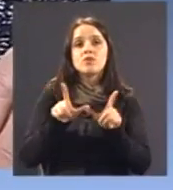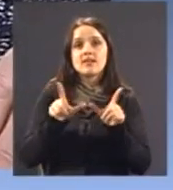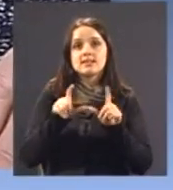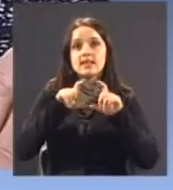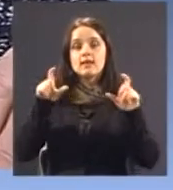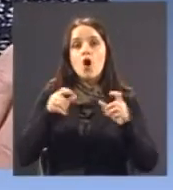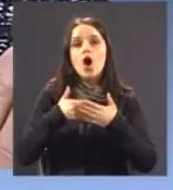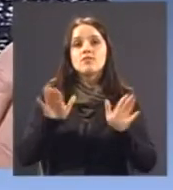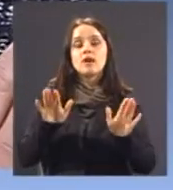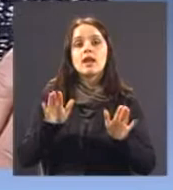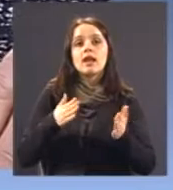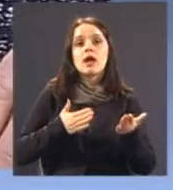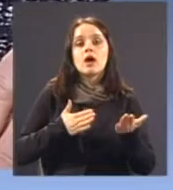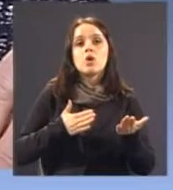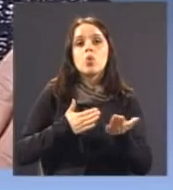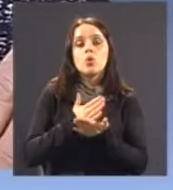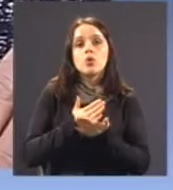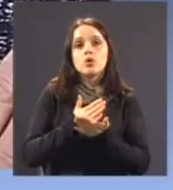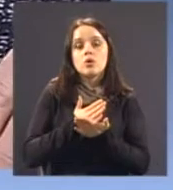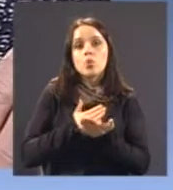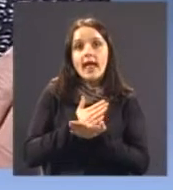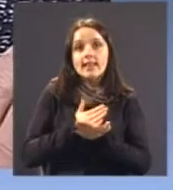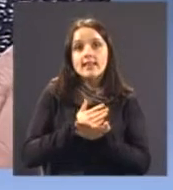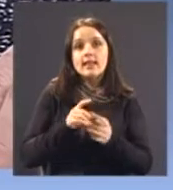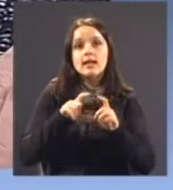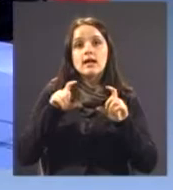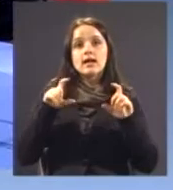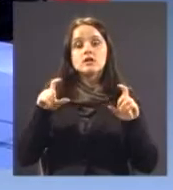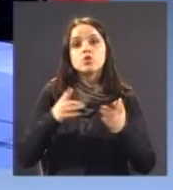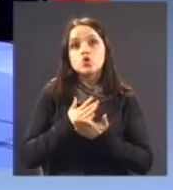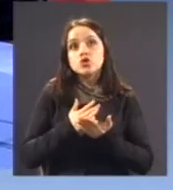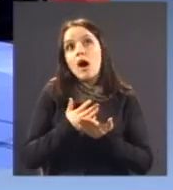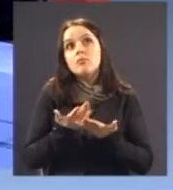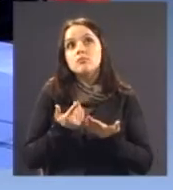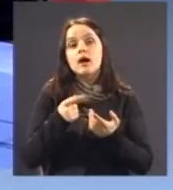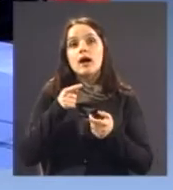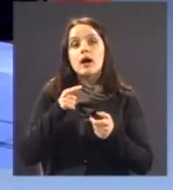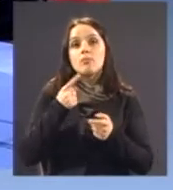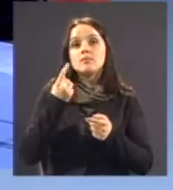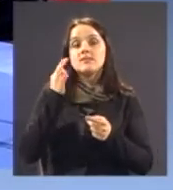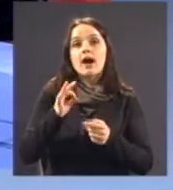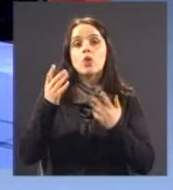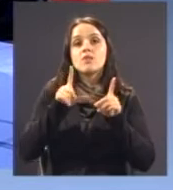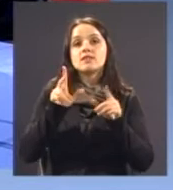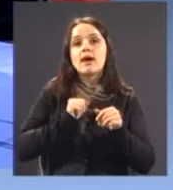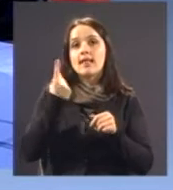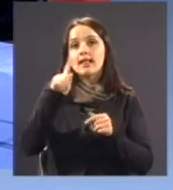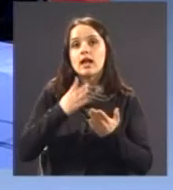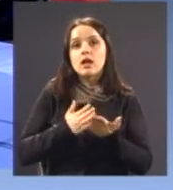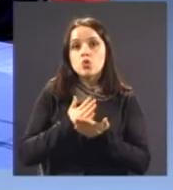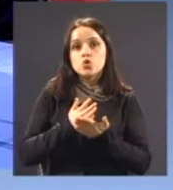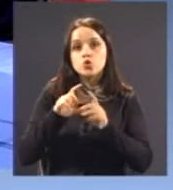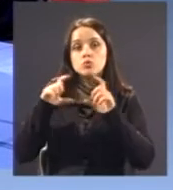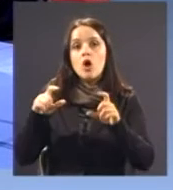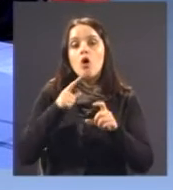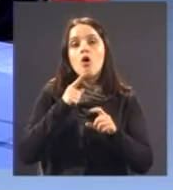otvoreni uredi, po jedan ured na svakom sveučilištu, ured koji se bavi podrškom studentima s